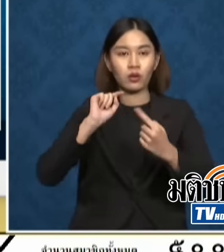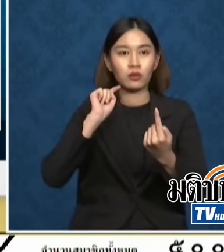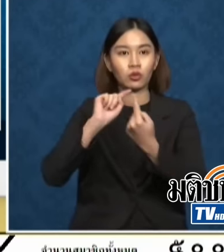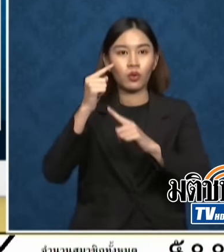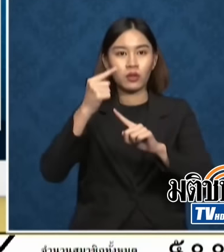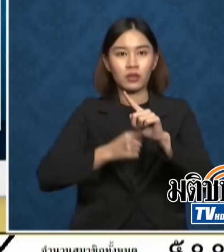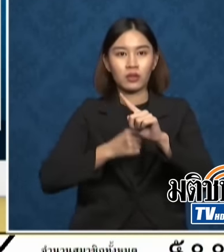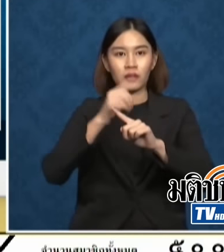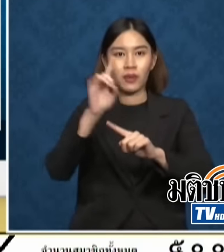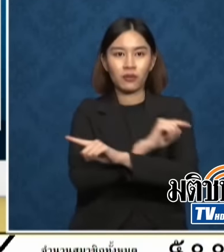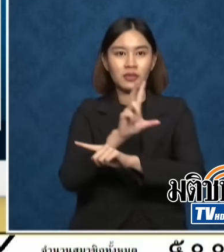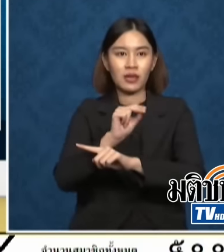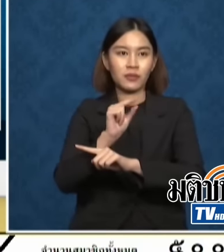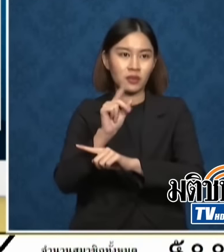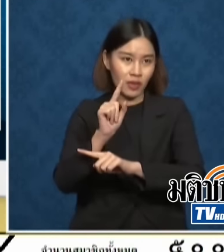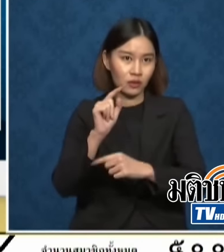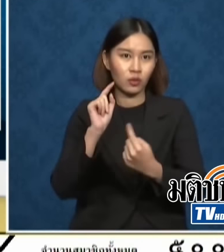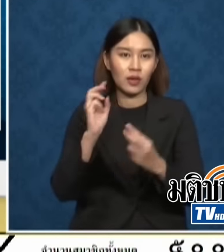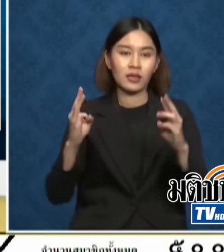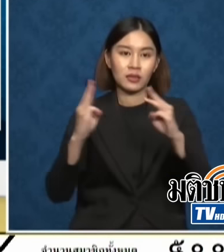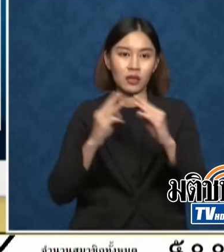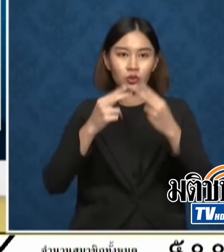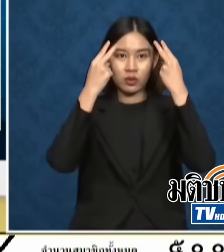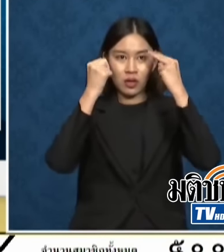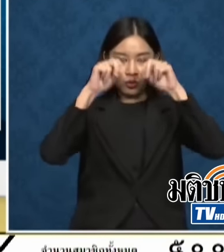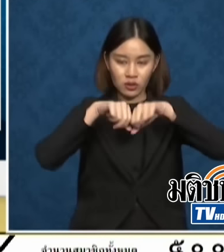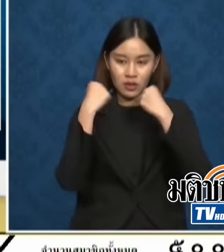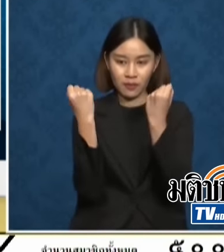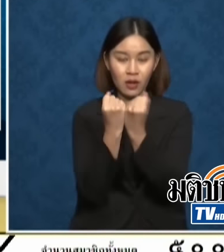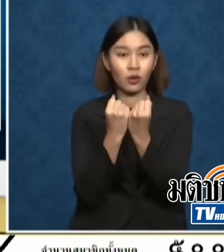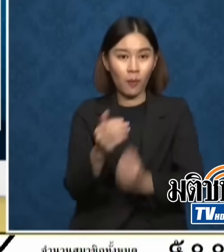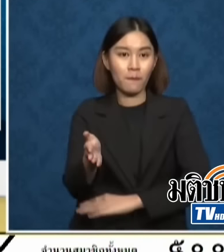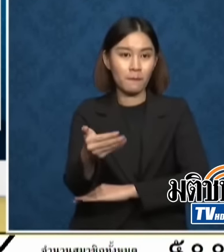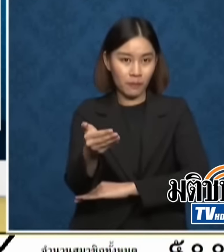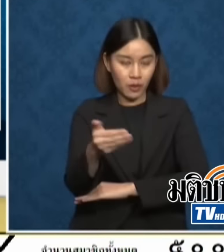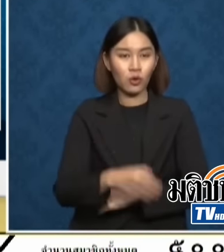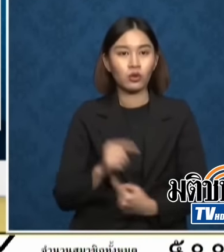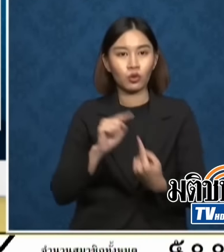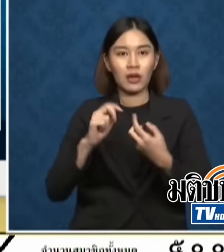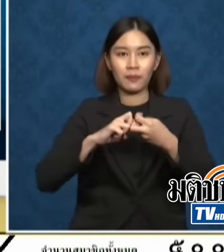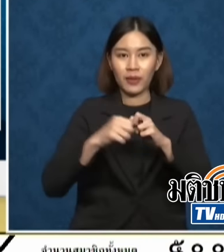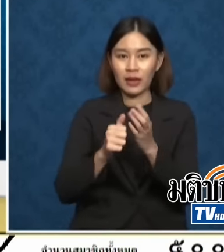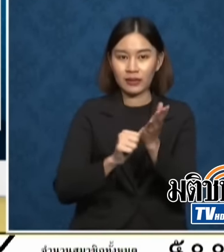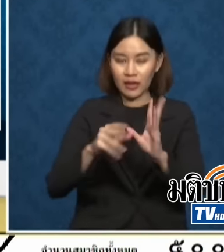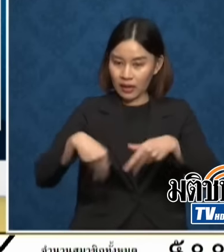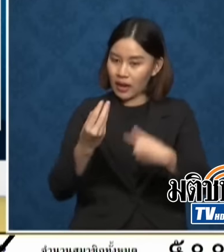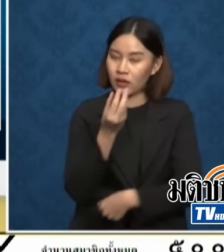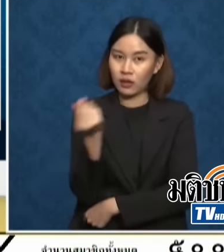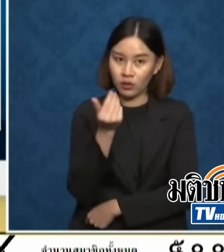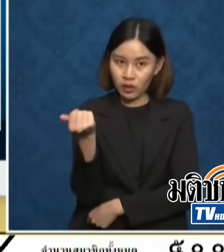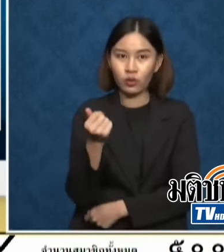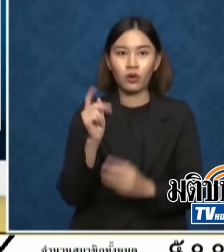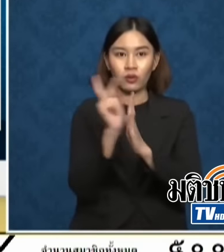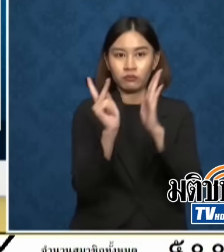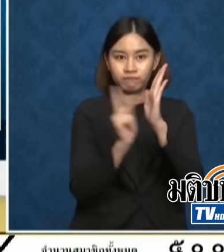อวันที่31สิงหาคมที่ผ่านมาและไปสัญญากับนายกสมาคมชาวประมงเอาไว้ ว่าจะแก้ไขชาวประมงให้ได้เร็วที่สุดอย่างน้อ